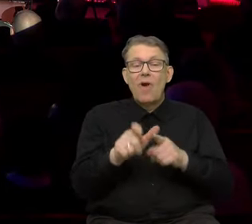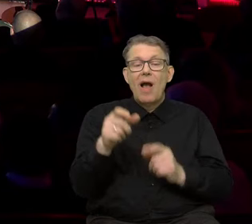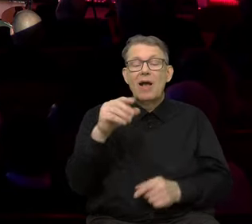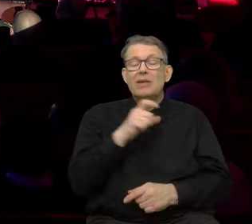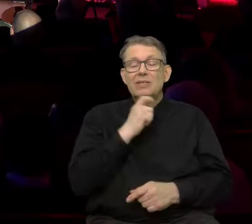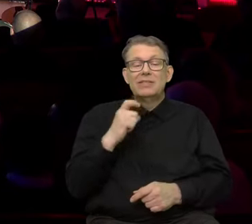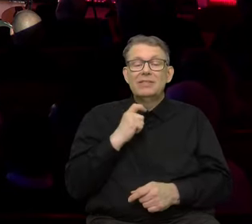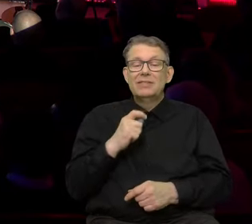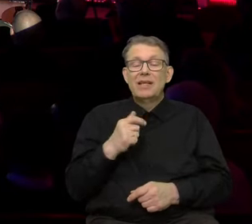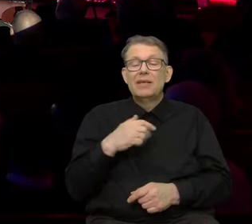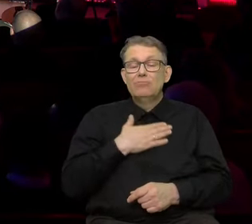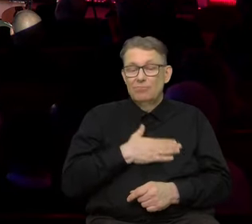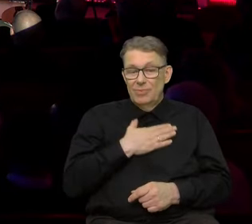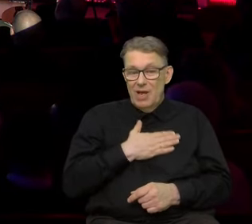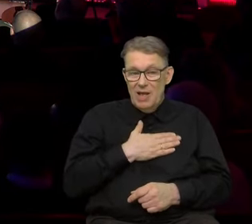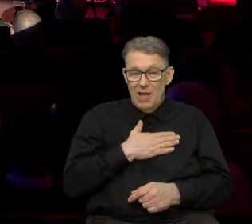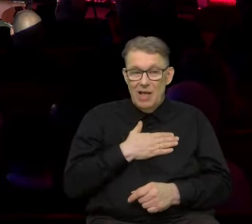że